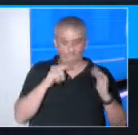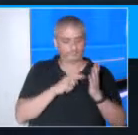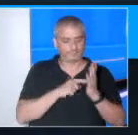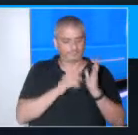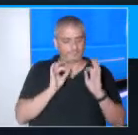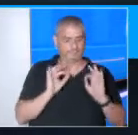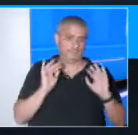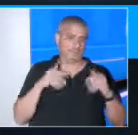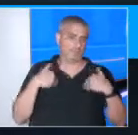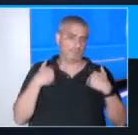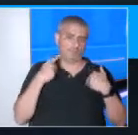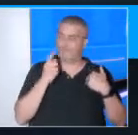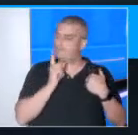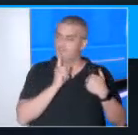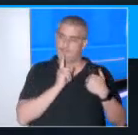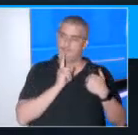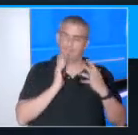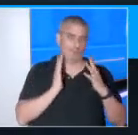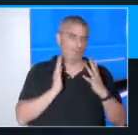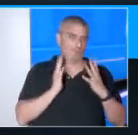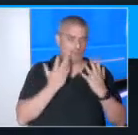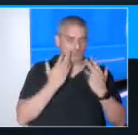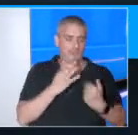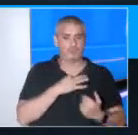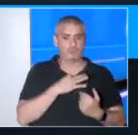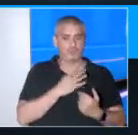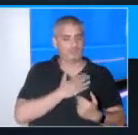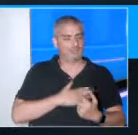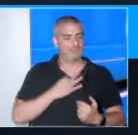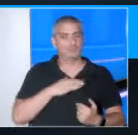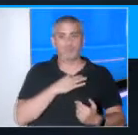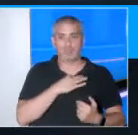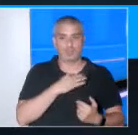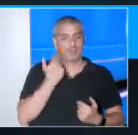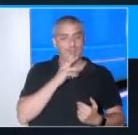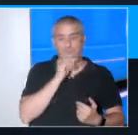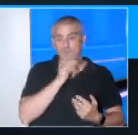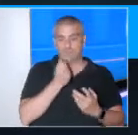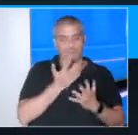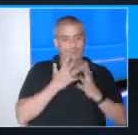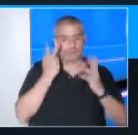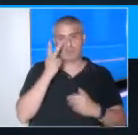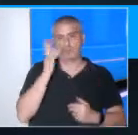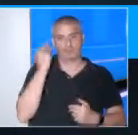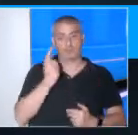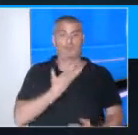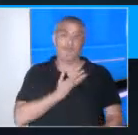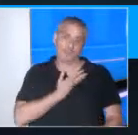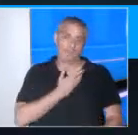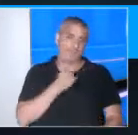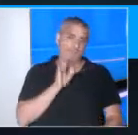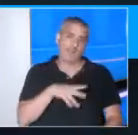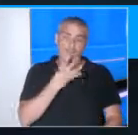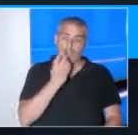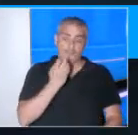באמת מבורך, אבל זה מעט. כלומר, בחישוב שלי, ברצונות שלנו, היה מדובר בסכום יותר גדול שאמור היה להתקבל, אבל גם